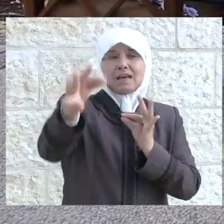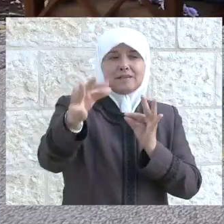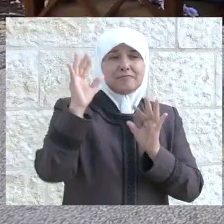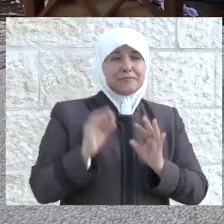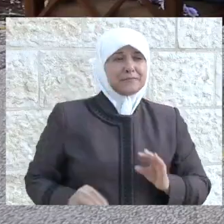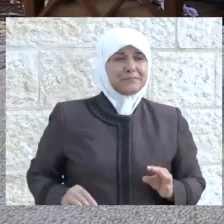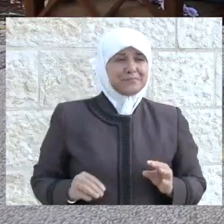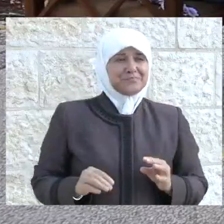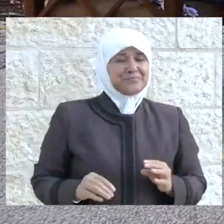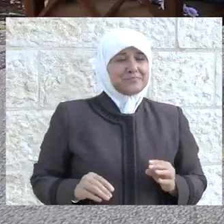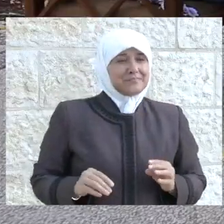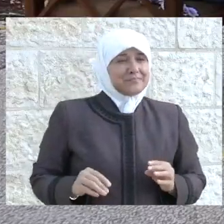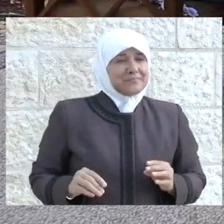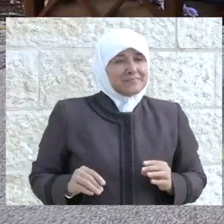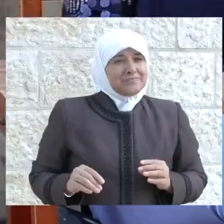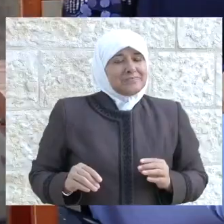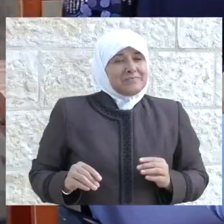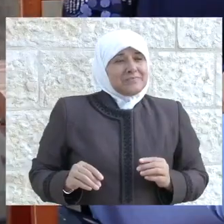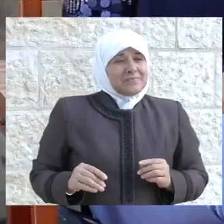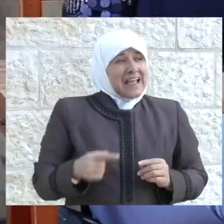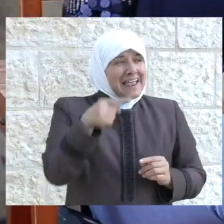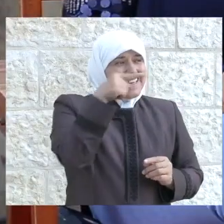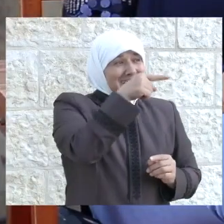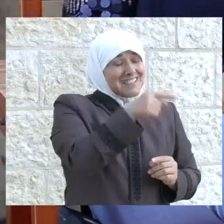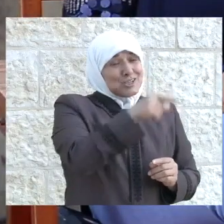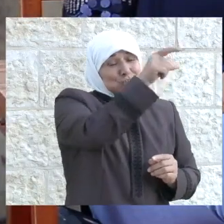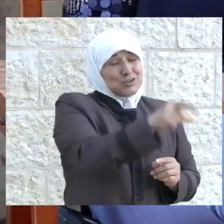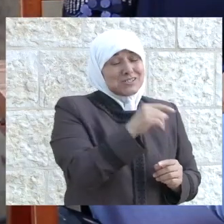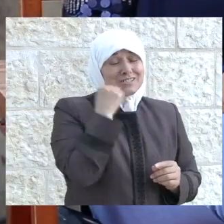ياسمين كانت مؤثرة مش بس بتدكت، كانت مؤثرة